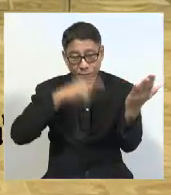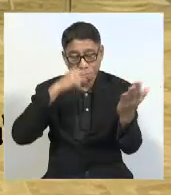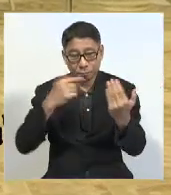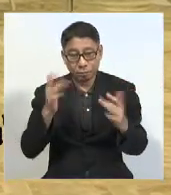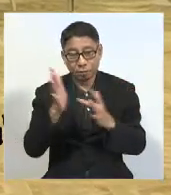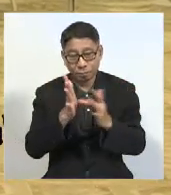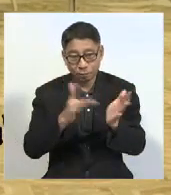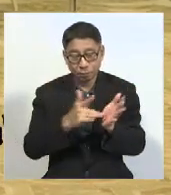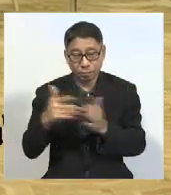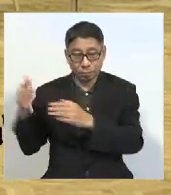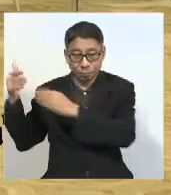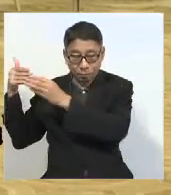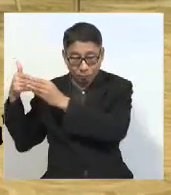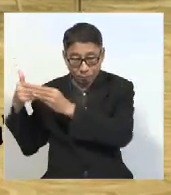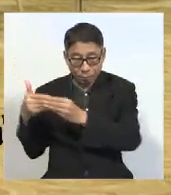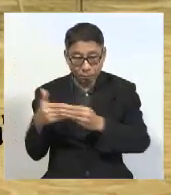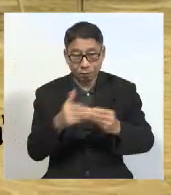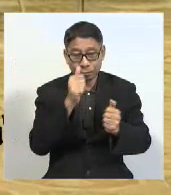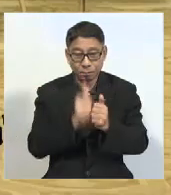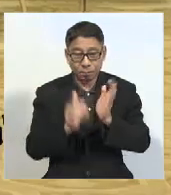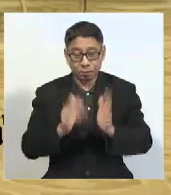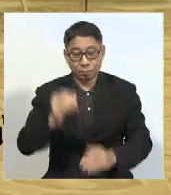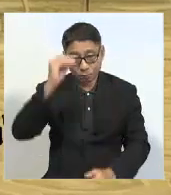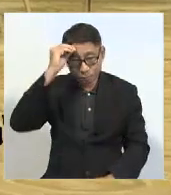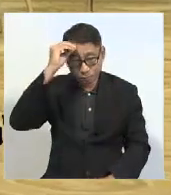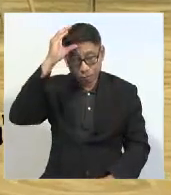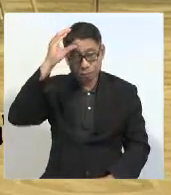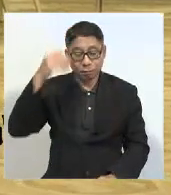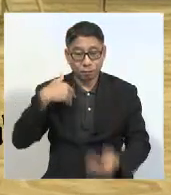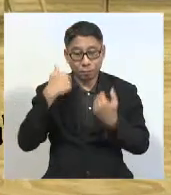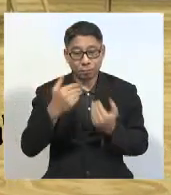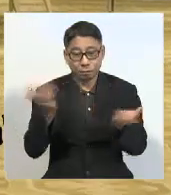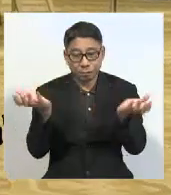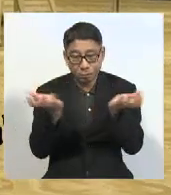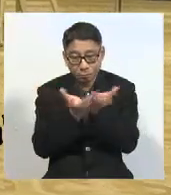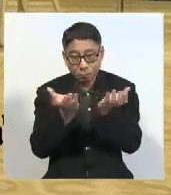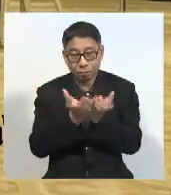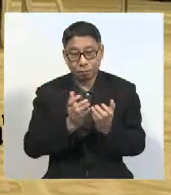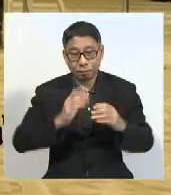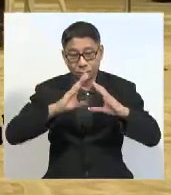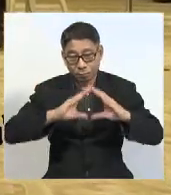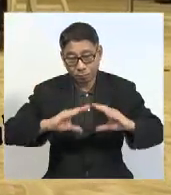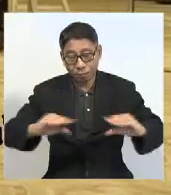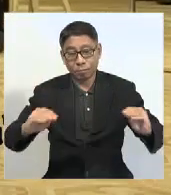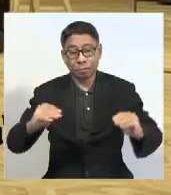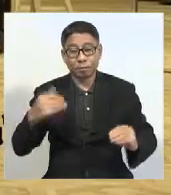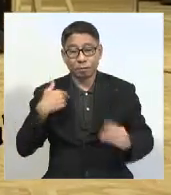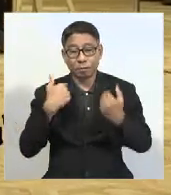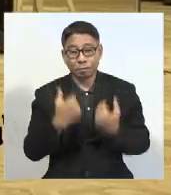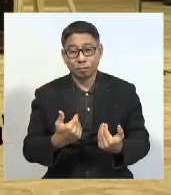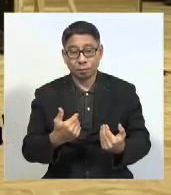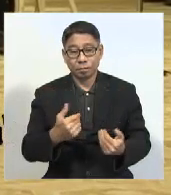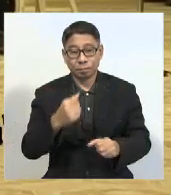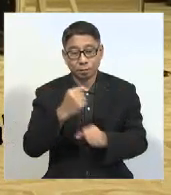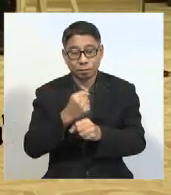อให้พระเจ้าทรงนำทุกคนในหนทางแห่งปัญญาความยุติธรรมและสันติสุขและหลังจากเสร็จสิ้นภารกิ